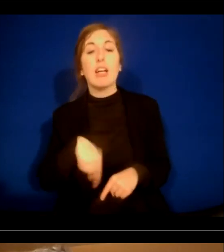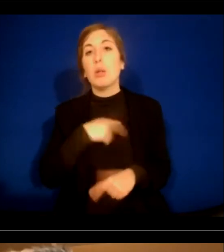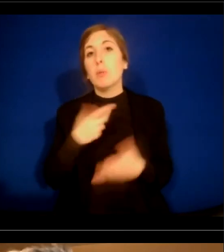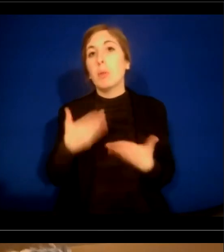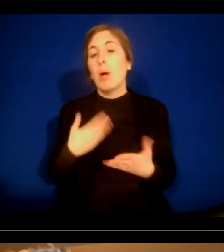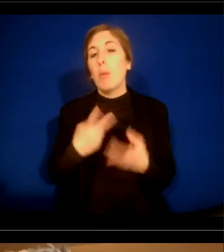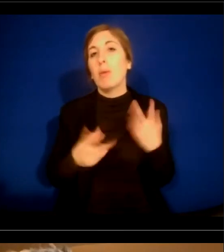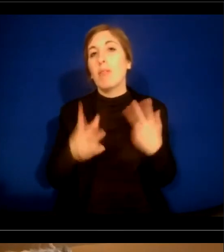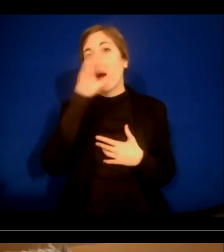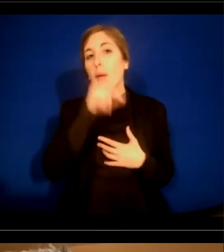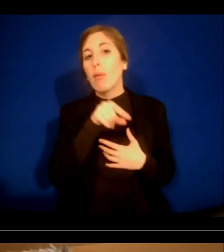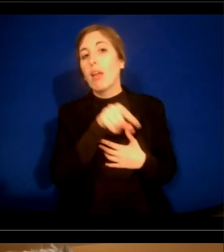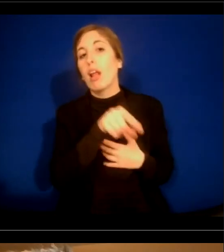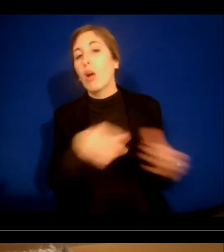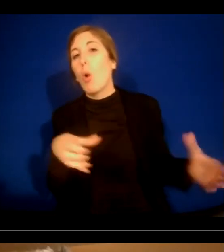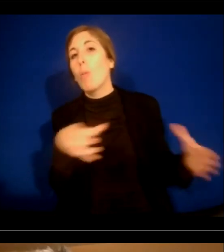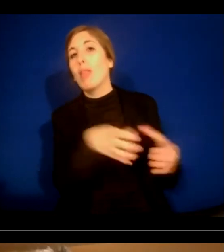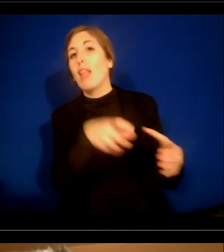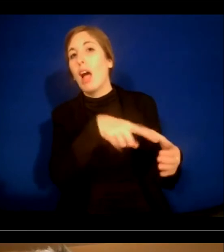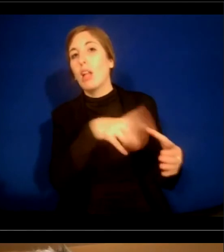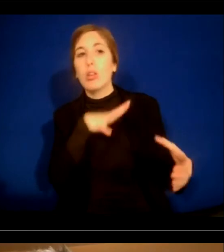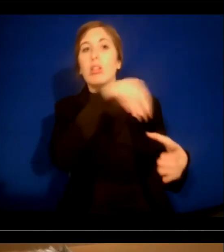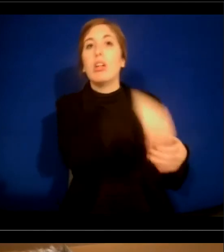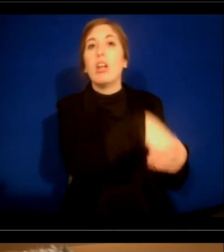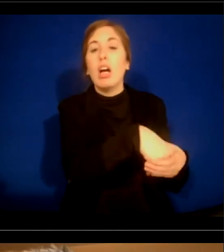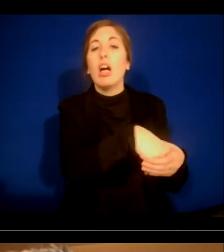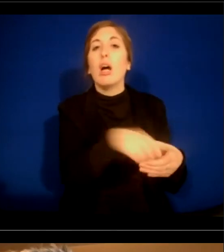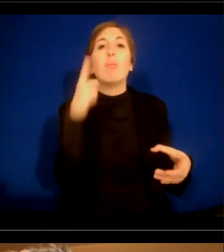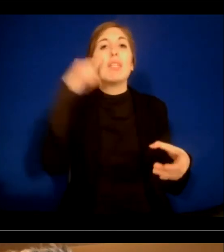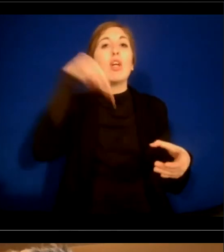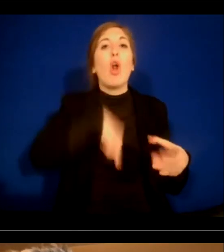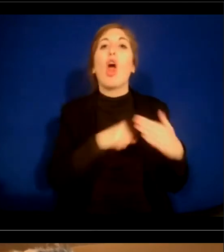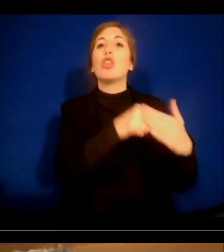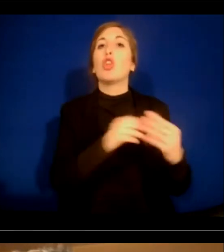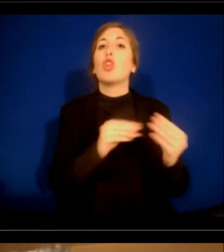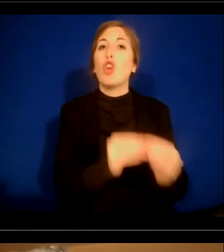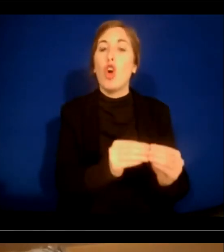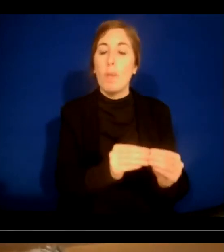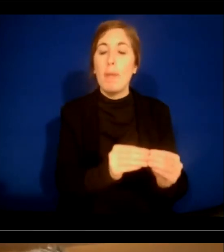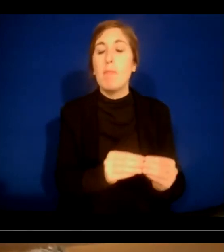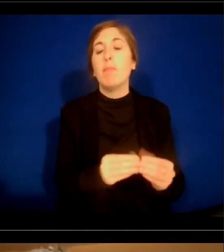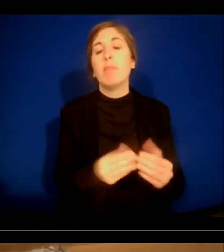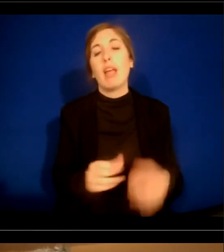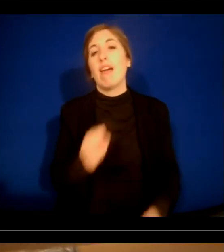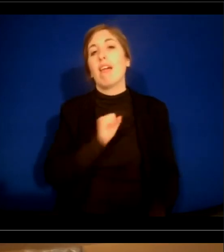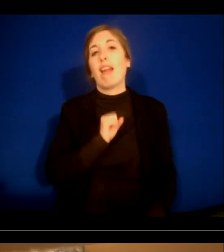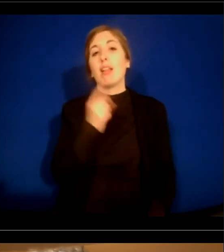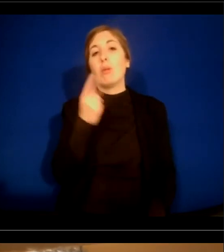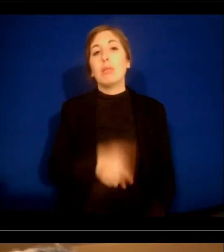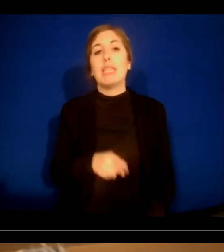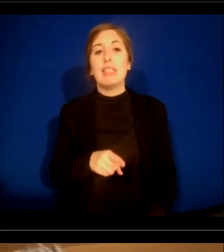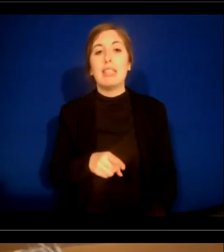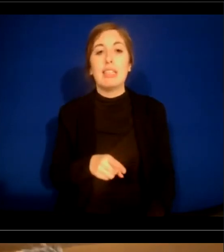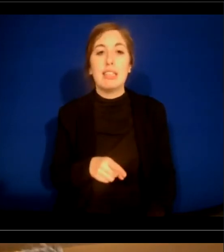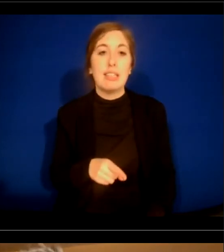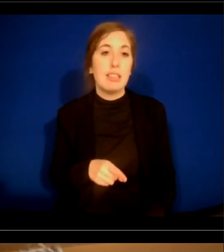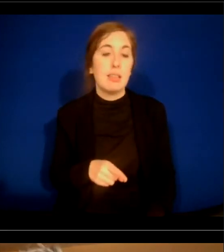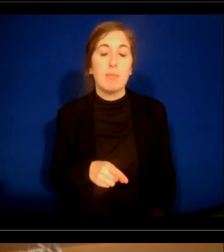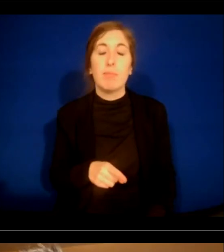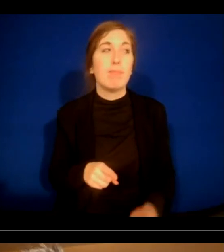molto importante. Quindi, come il Covid ha dimostrato l'importanza insomma,